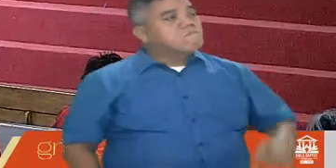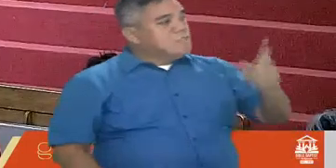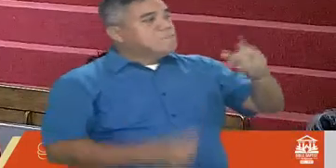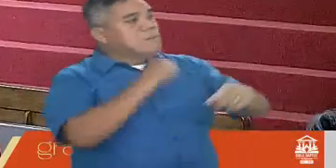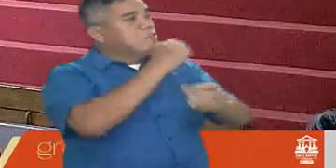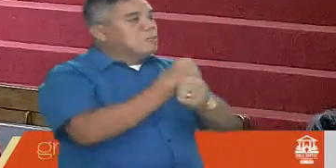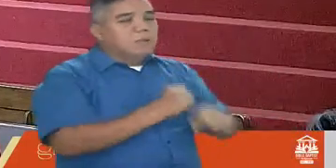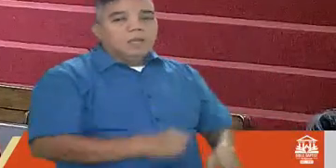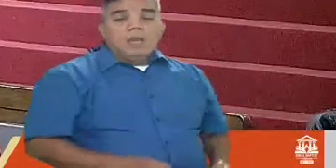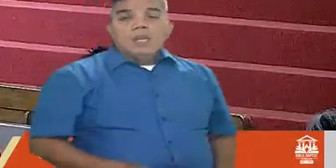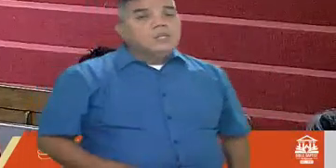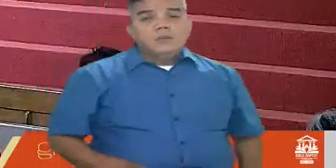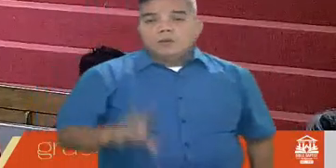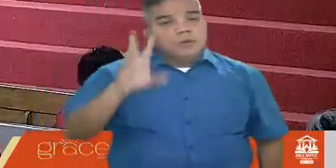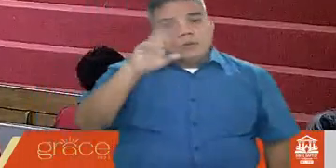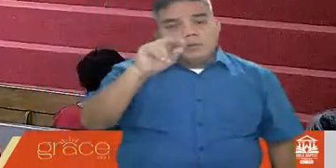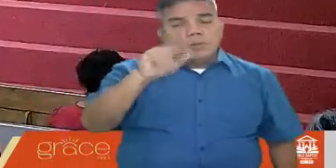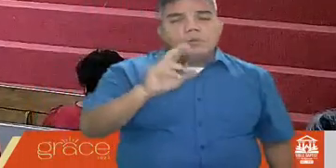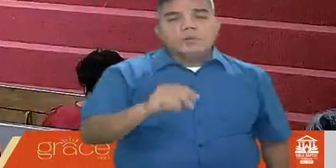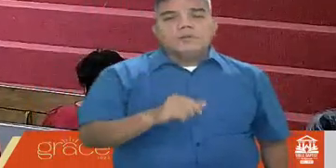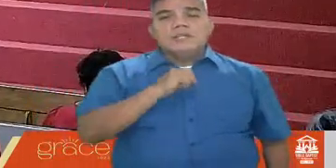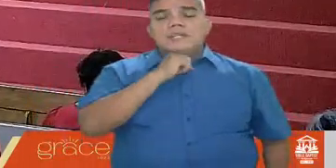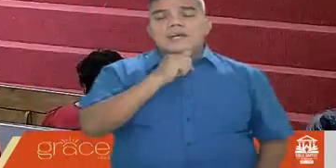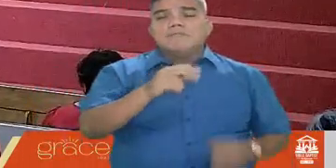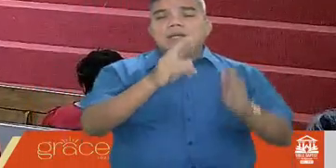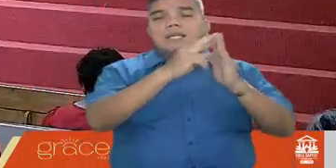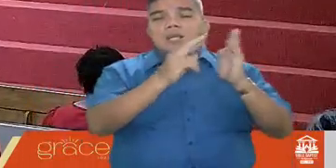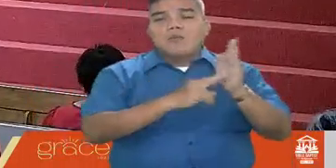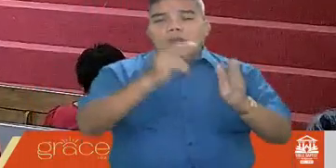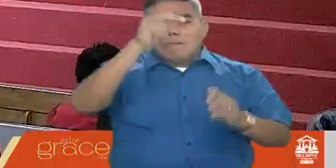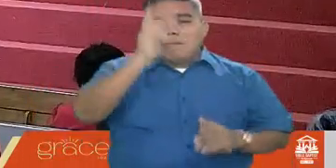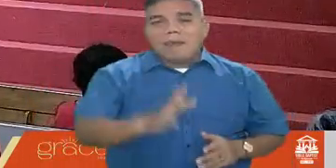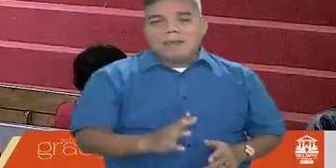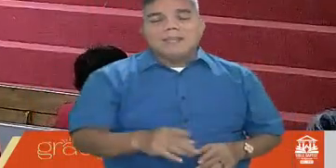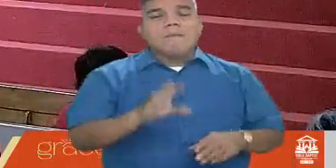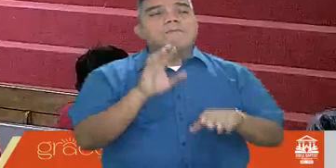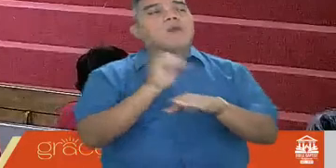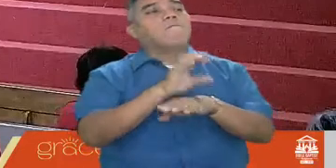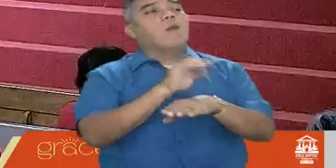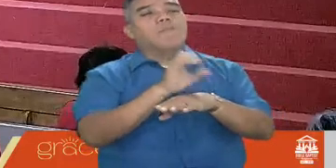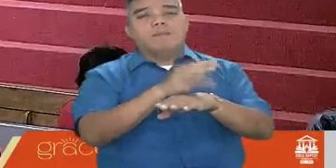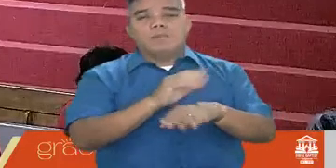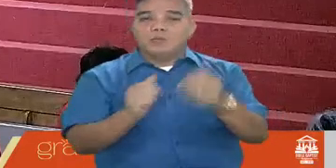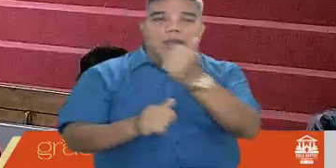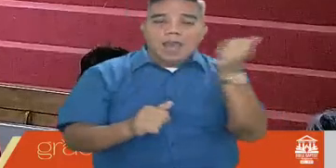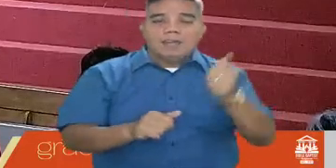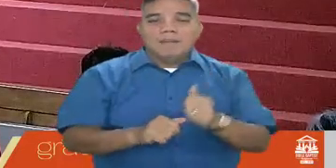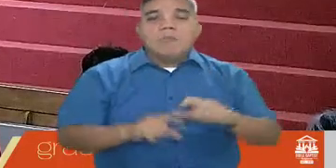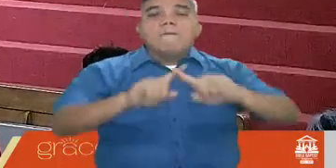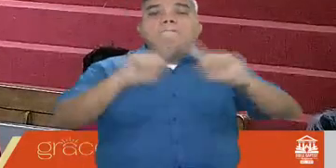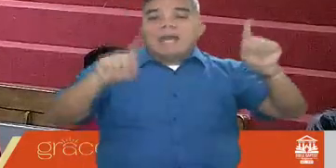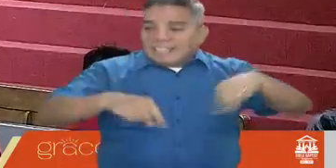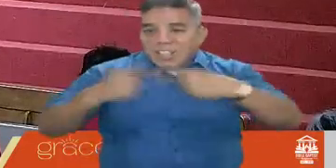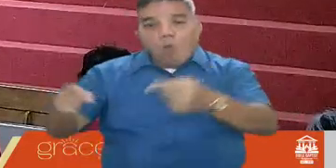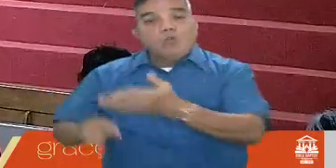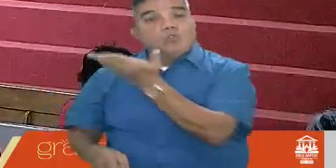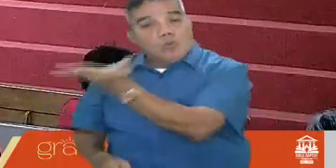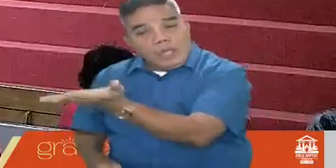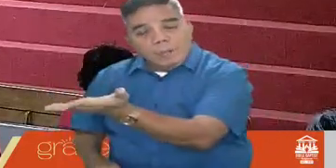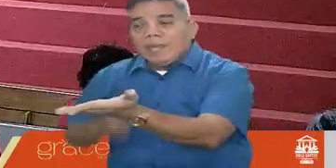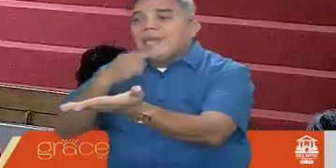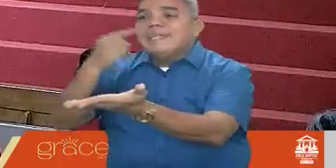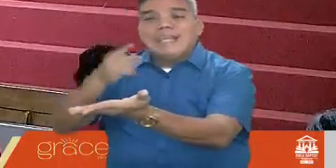ay. Oo, dili man na order sa Ginoo nga manabi ka. Niyo siya, go to